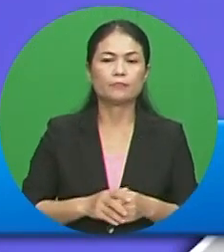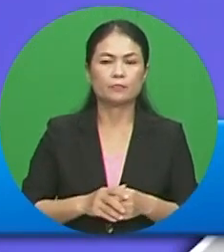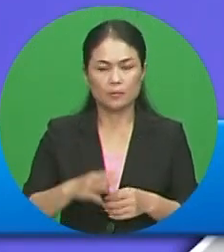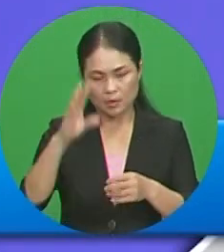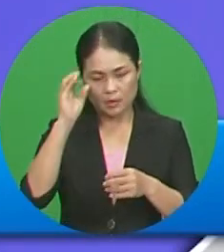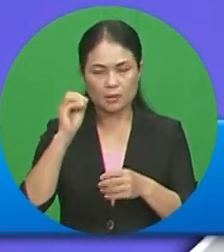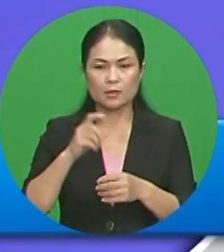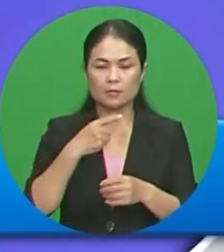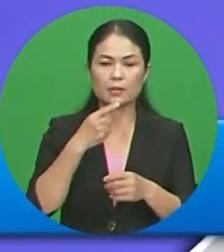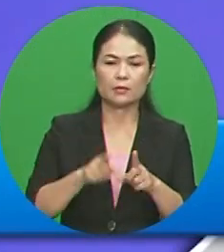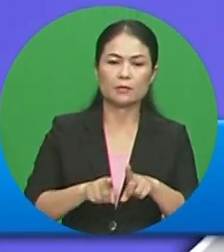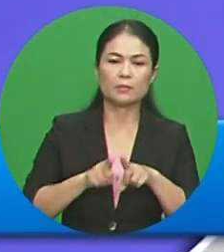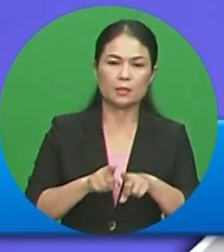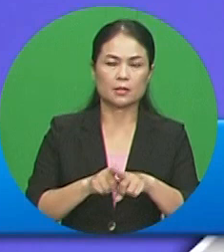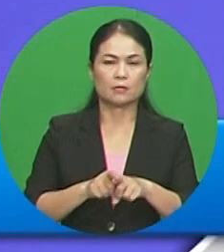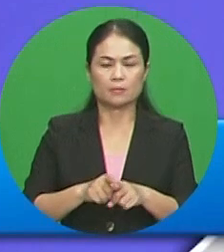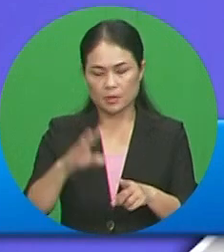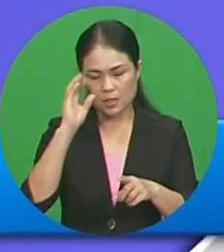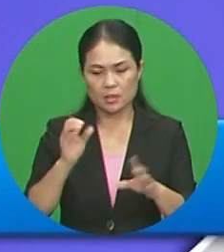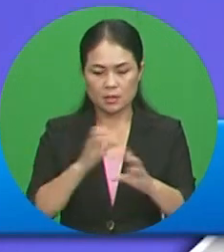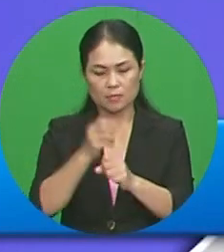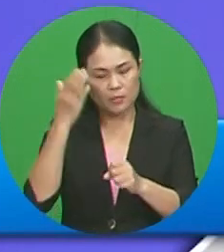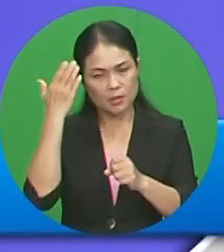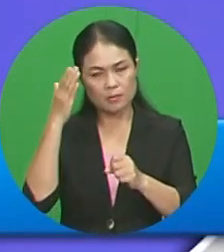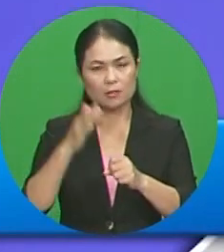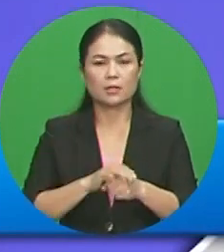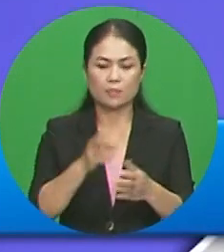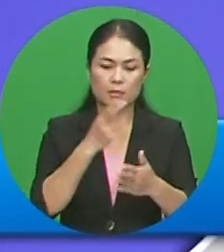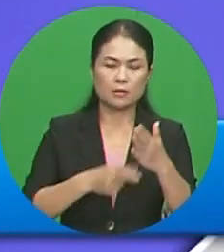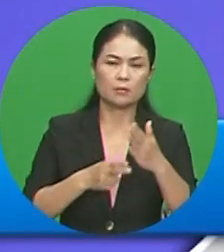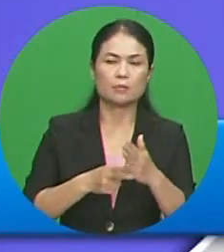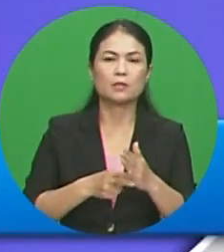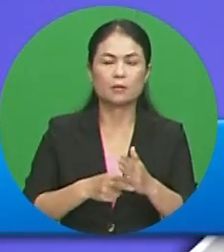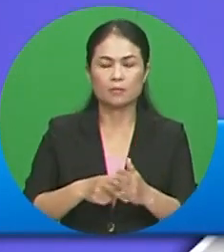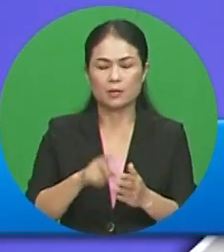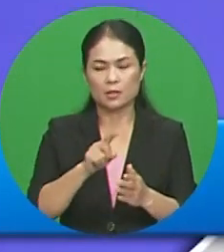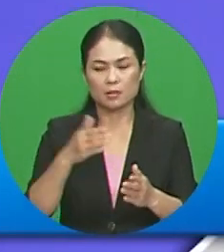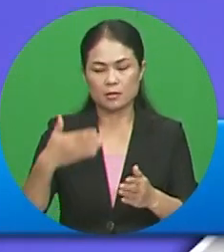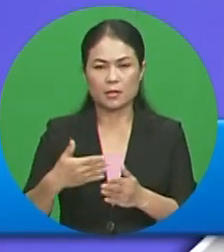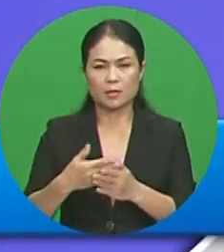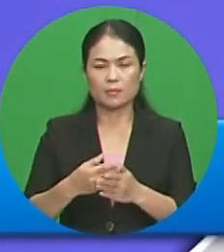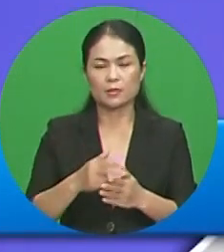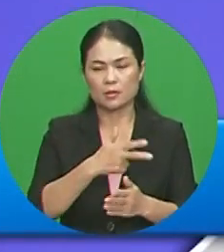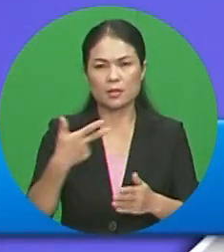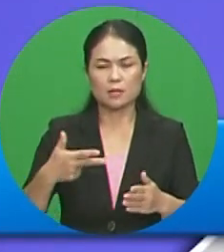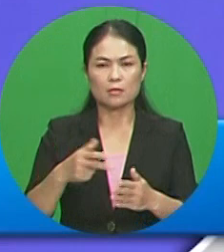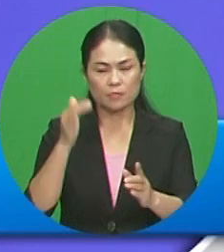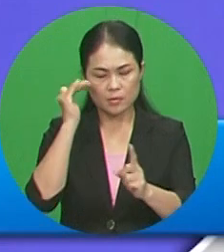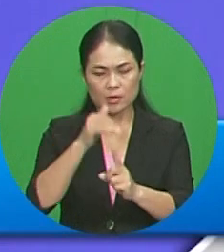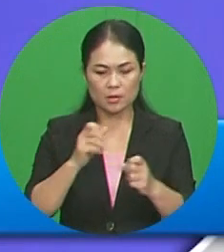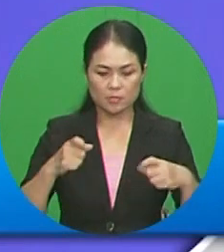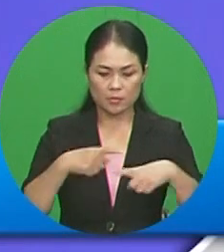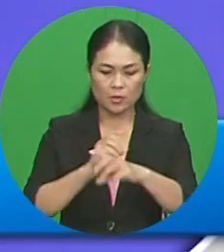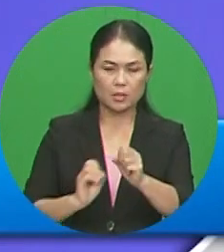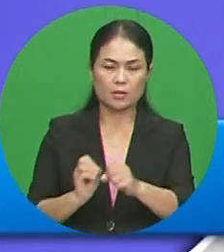Look tram có bán đi dây phong đá. Look mình bán đăng tha ở vấy tới chỉ lệch đập rạm buôn được không phía xa để bán sập đáy từ lâu virus COVID